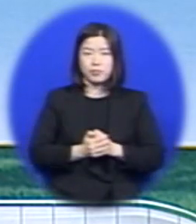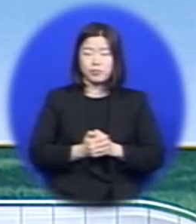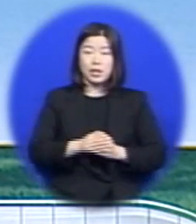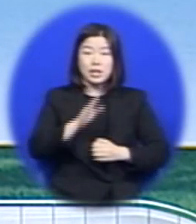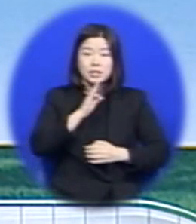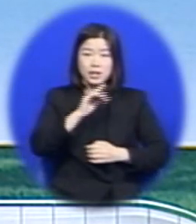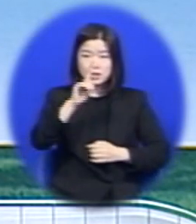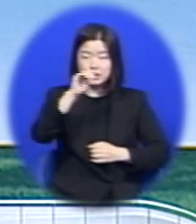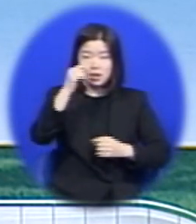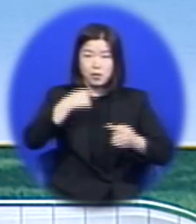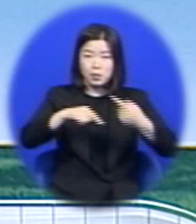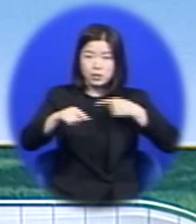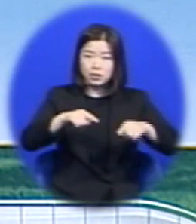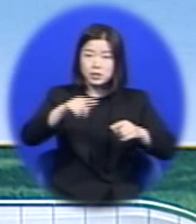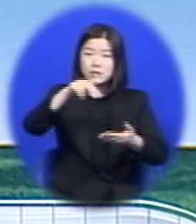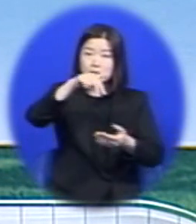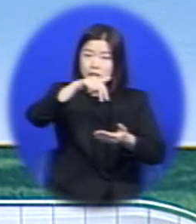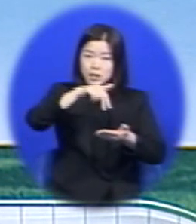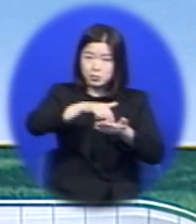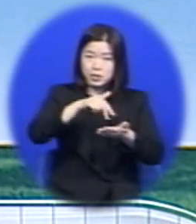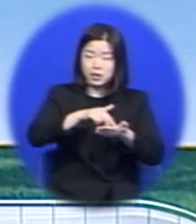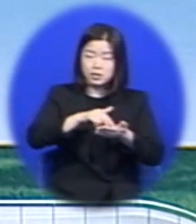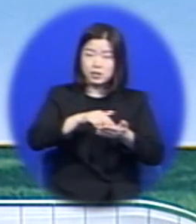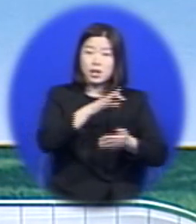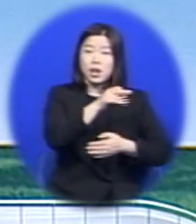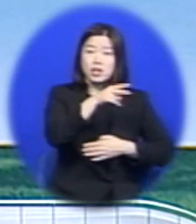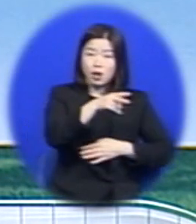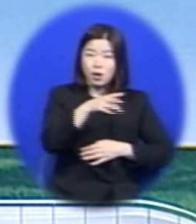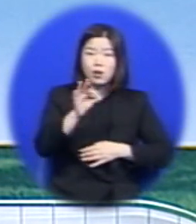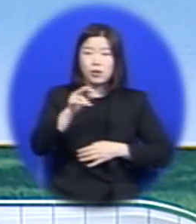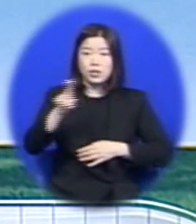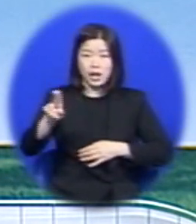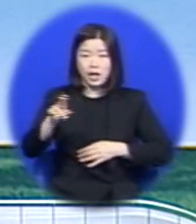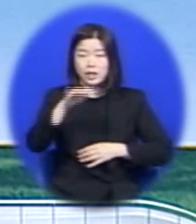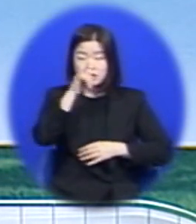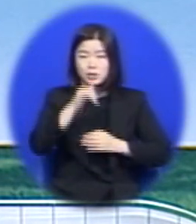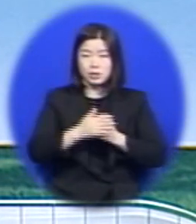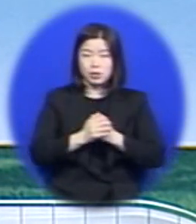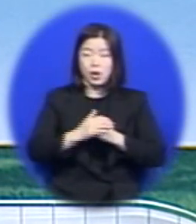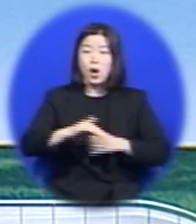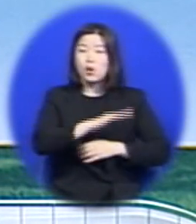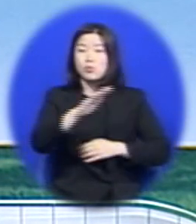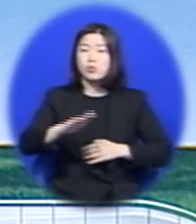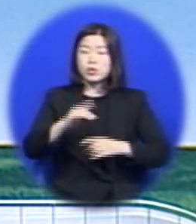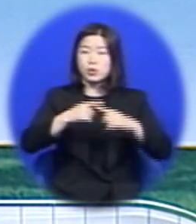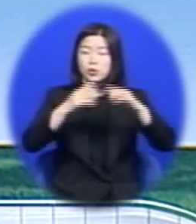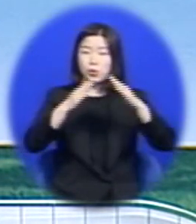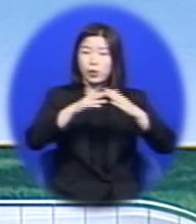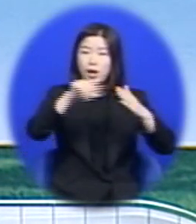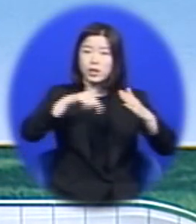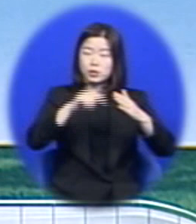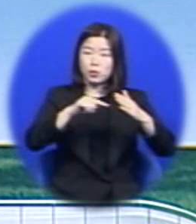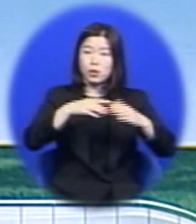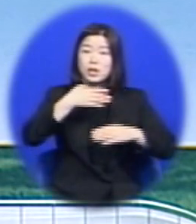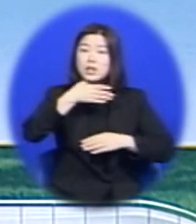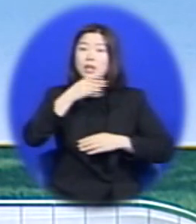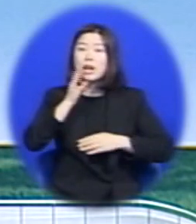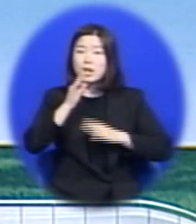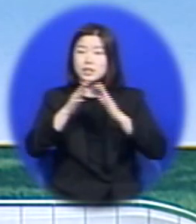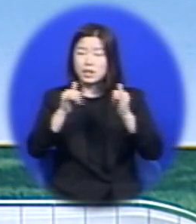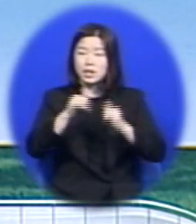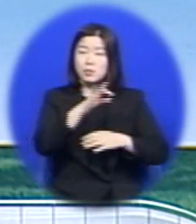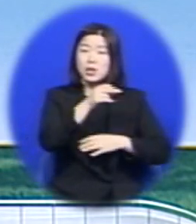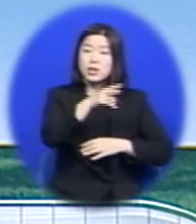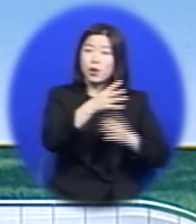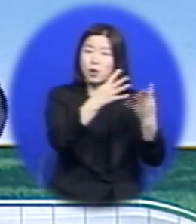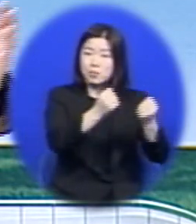사실 정치적인 입장에 있어서는 여도 있고 야도 있습니다. 우리 교회 안에도 조금 연세가 있으신 분들은 여가